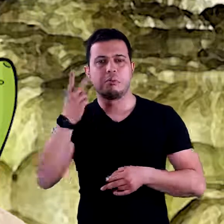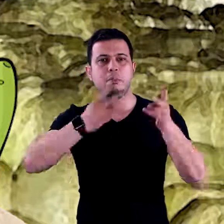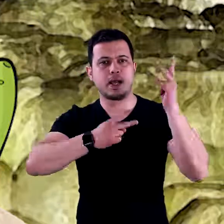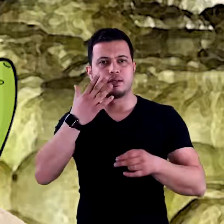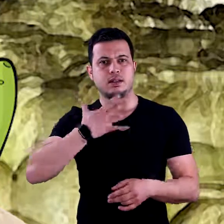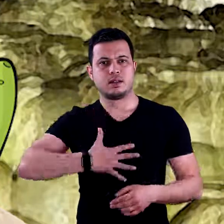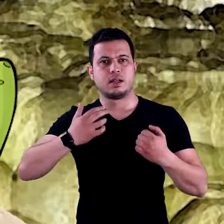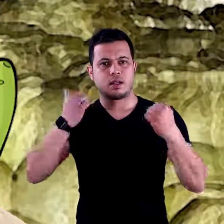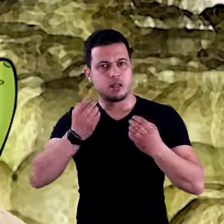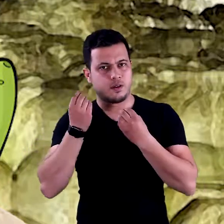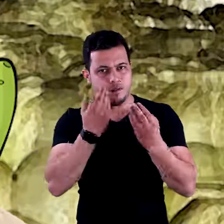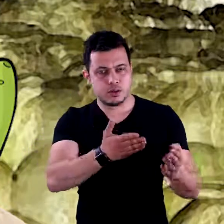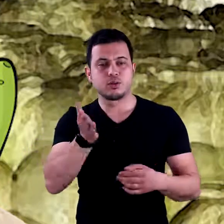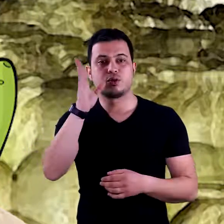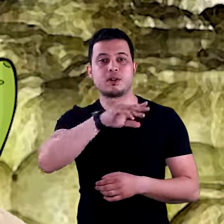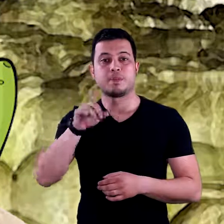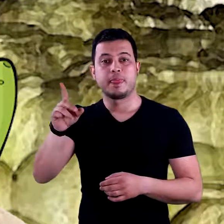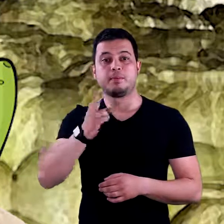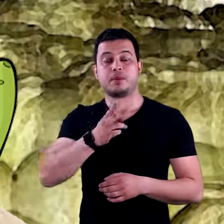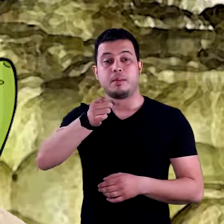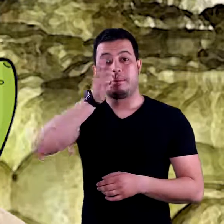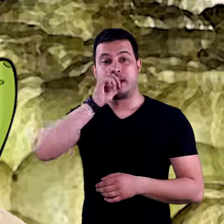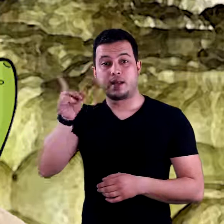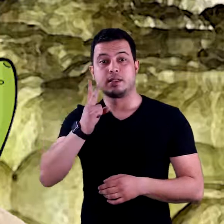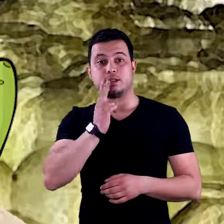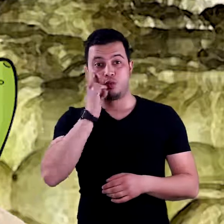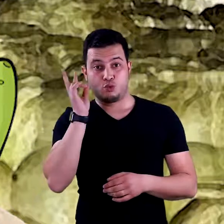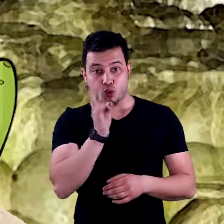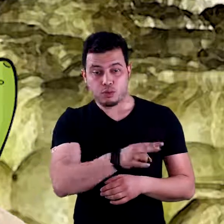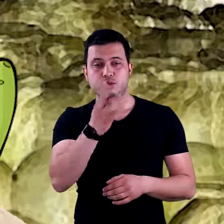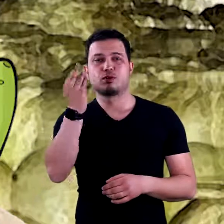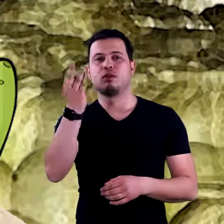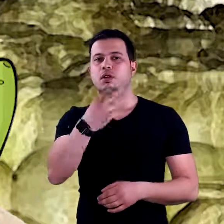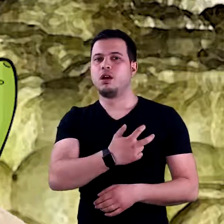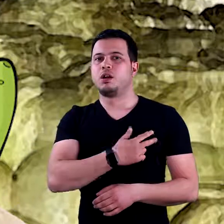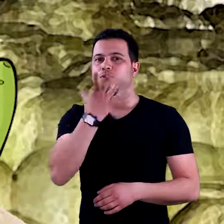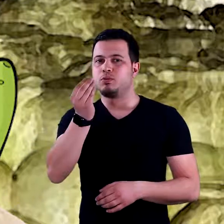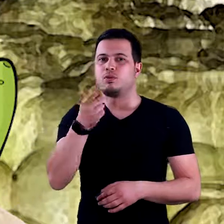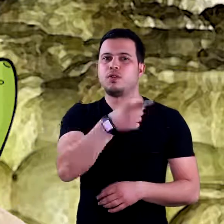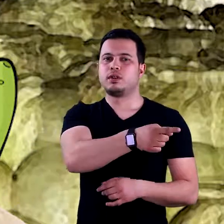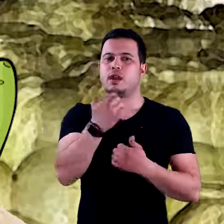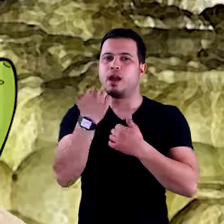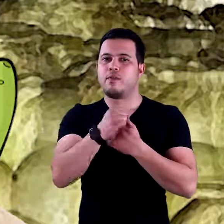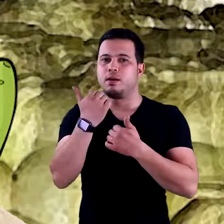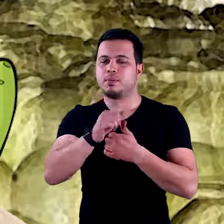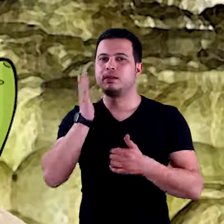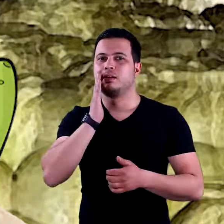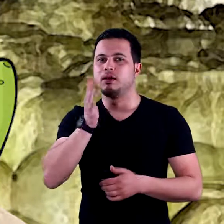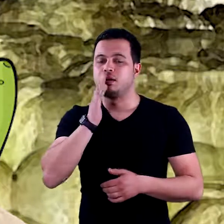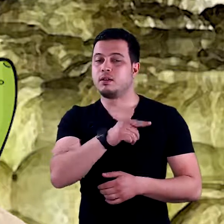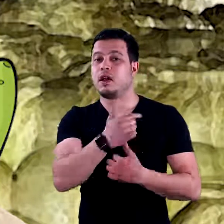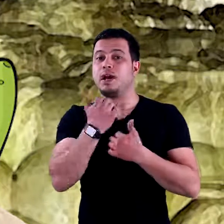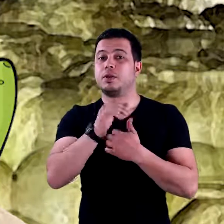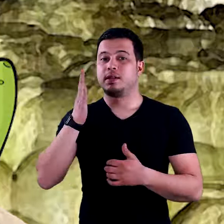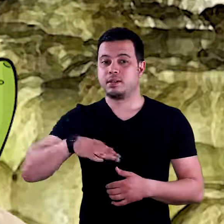iyileştirirmiş. Prens kızı görünce aşık olmuş ve kızla evlenmek istemiş. Böylece onlar da